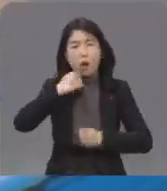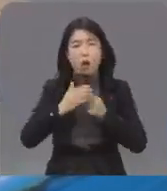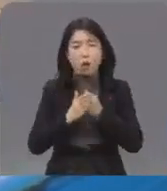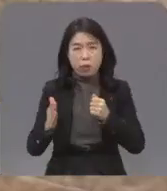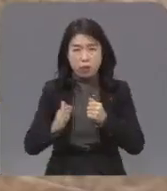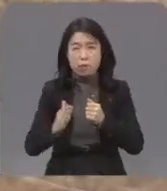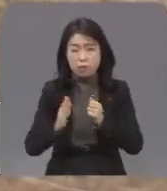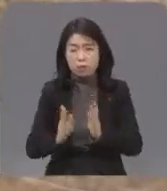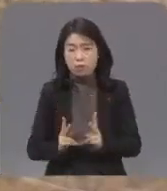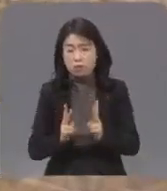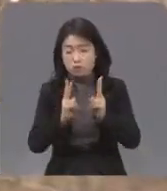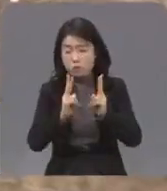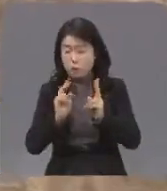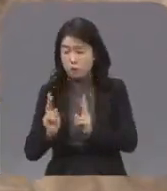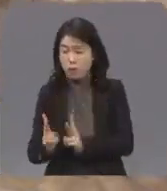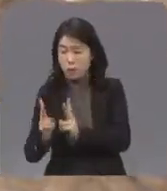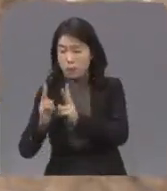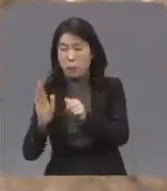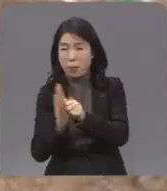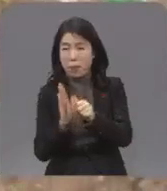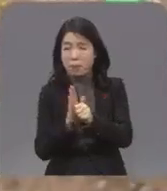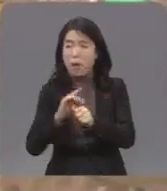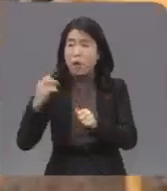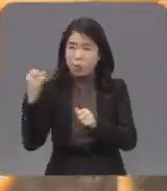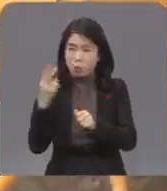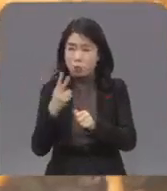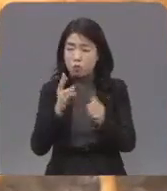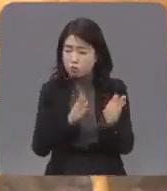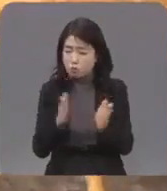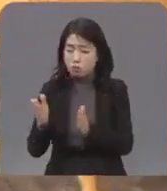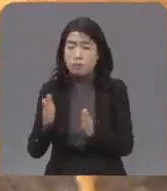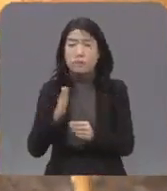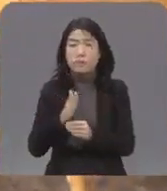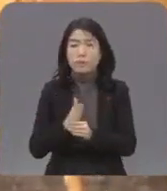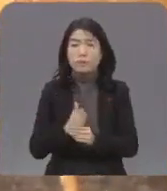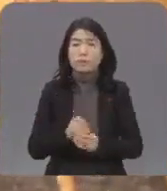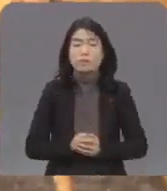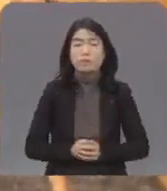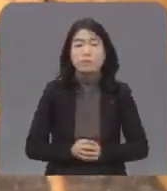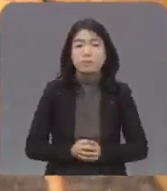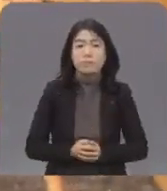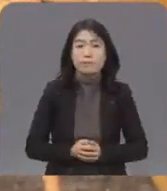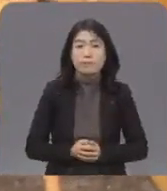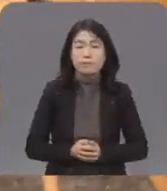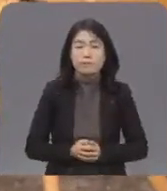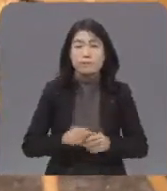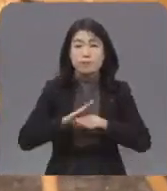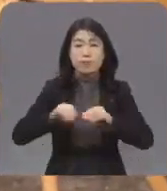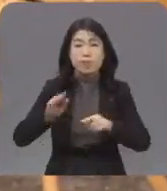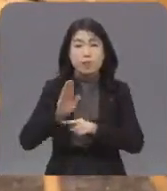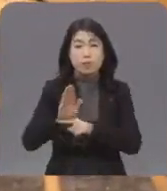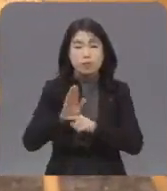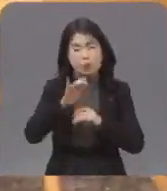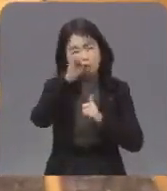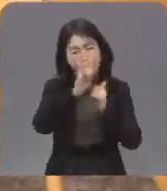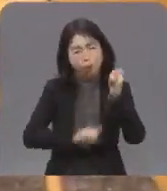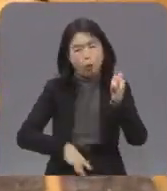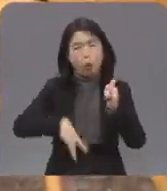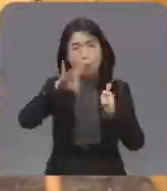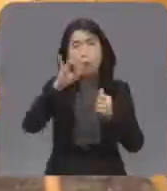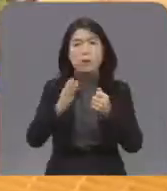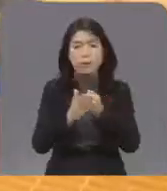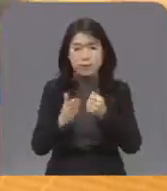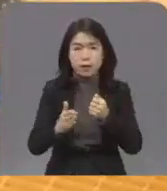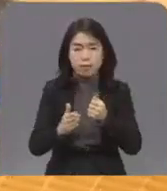끝난 해체용 크레인 한 대에 더해 또 다른 크레인들도 준비되고 있는 상황입니다. 대책본부는 유례 없는 사고 현장인